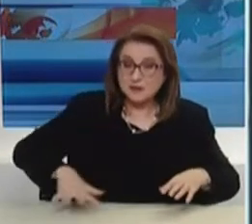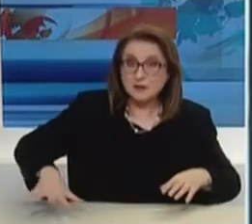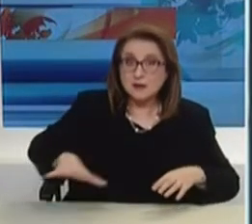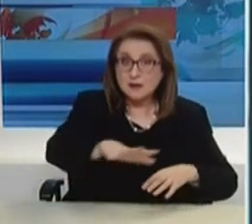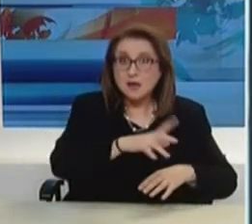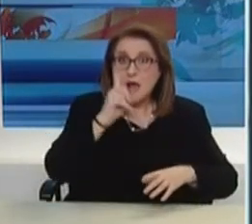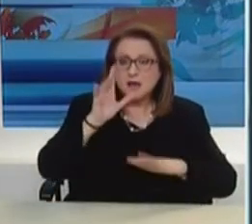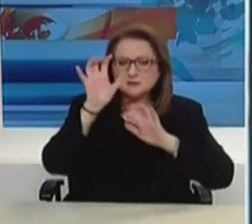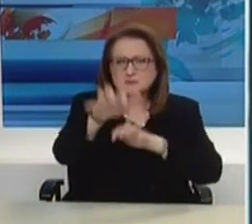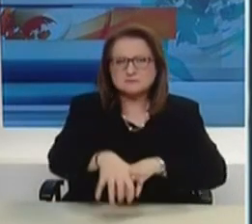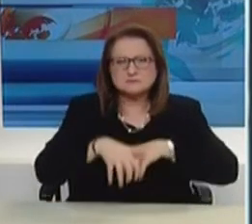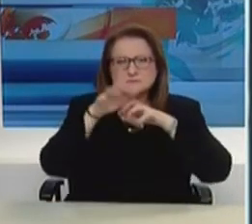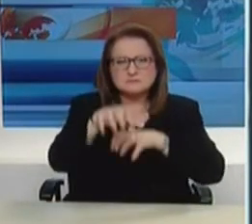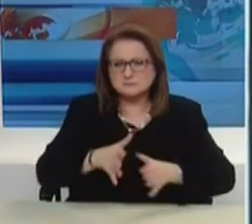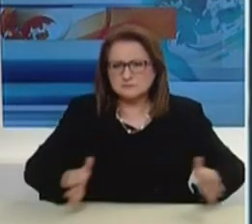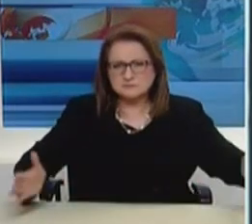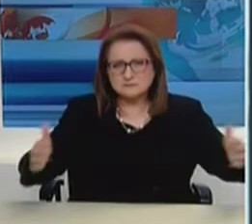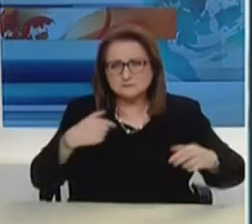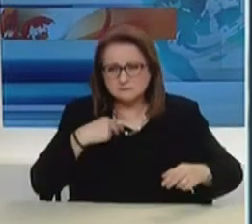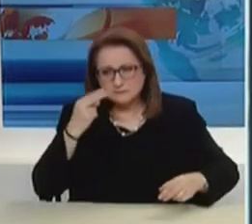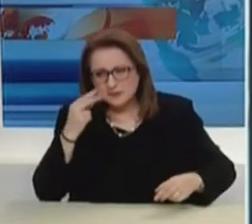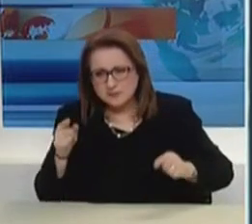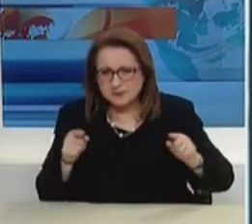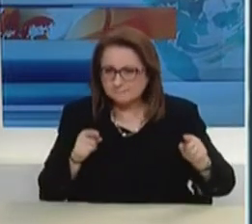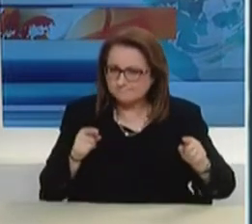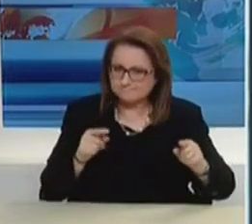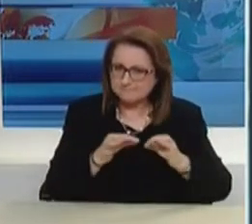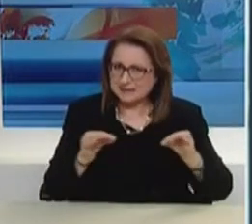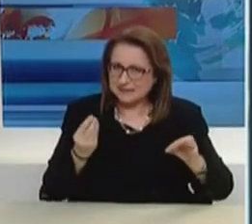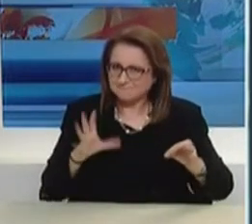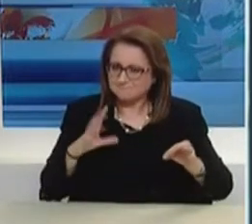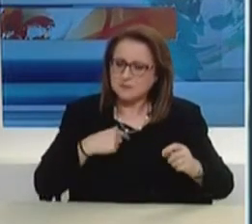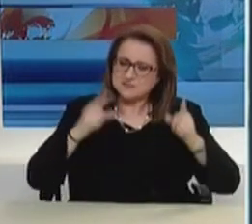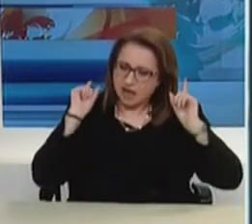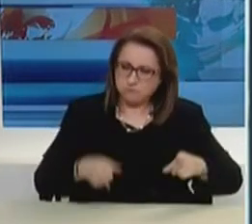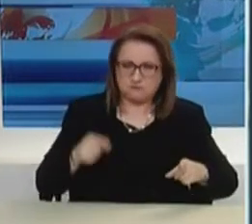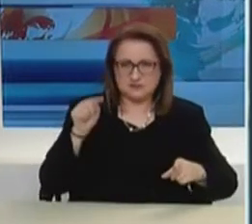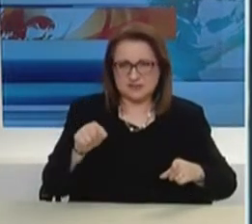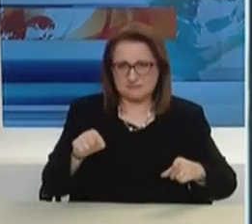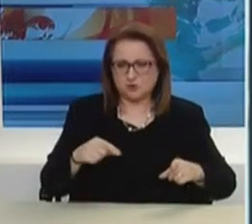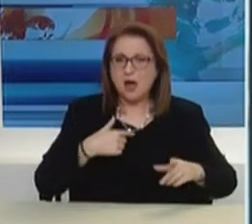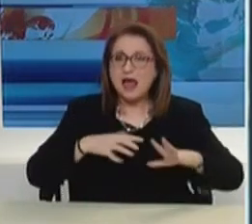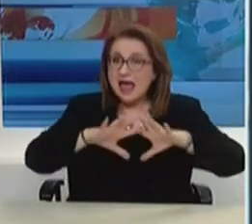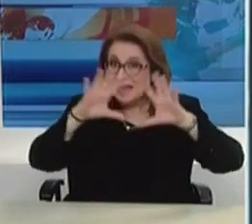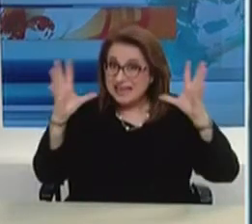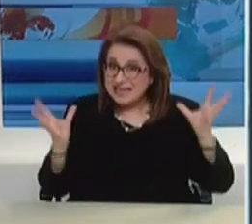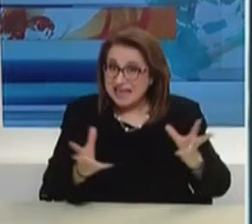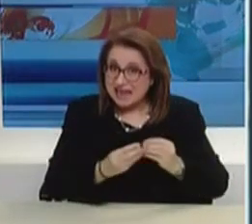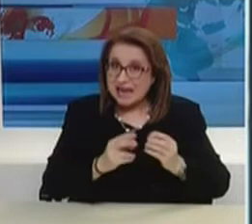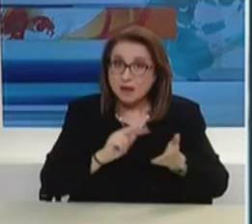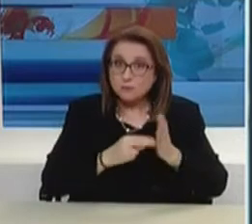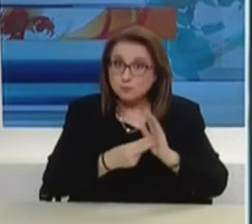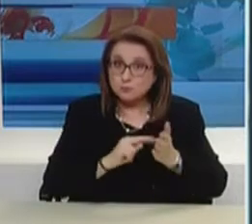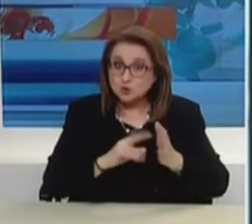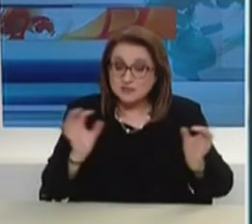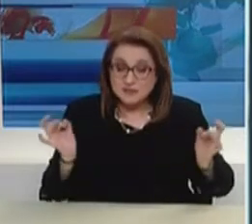μεγάλου έργου. Όμως για άλλη μια φορά συστήνουμε προσοχή. Οι έλεγχοι που γίνονται και ειδικά όταν υπάρχουν καταγγελίες,